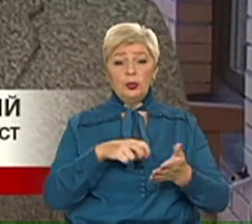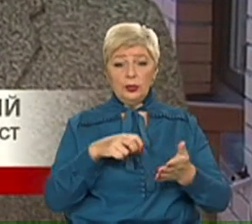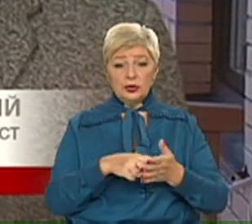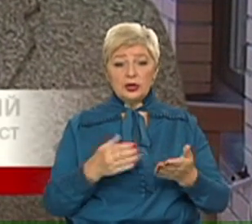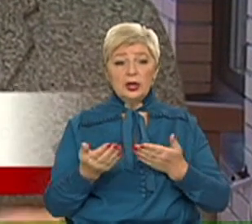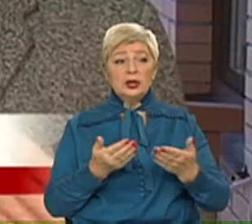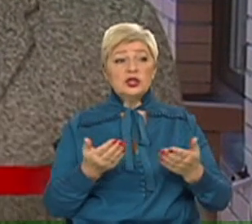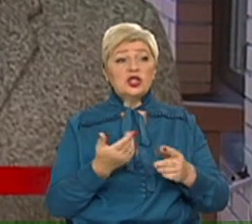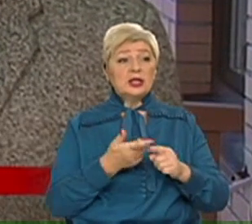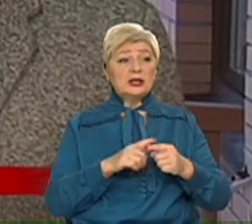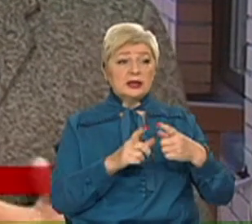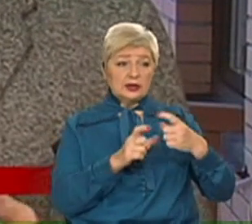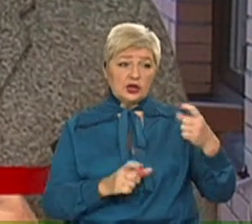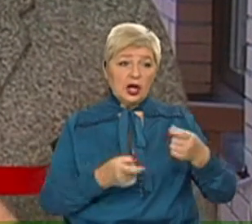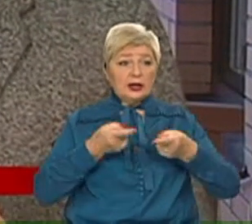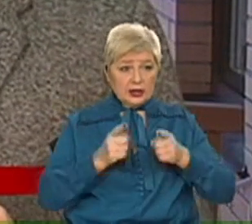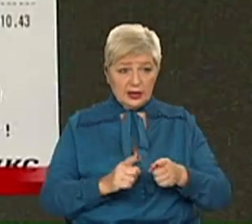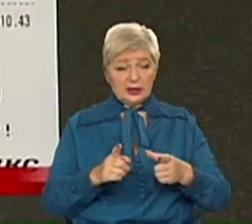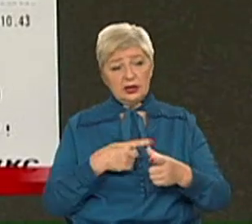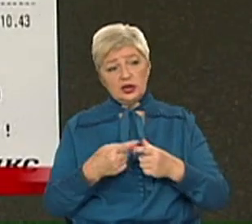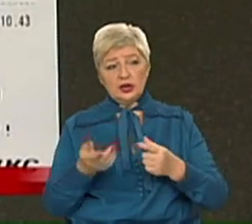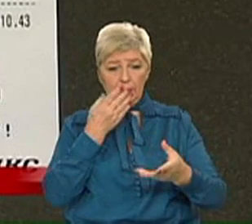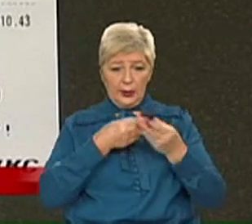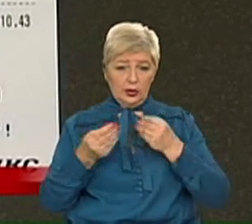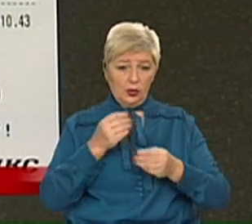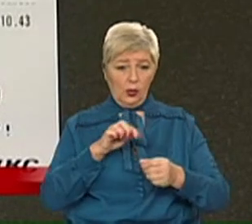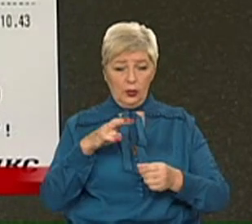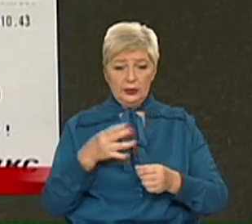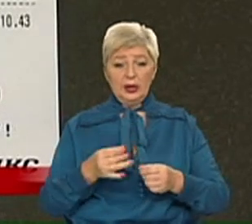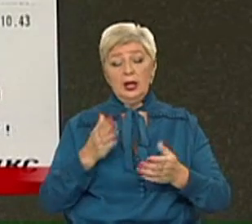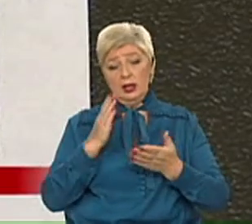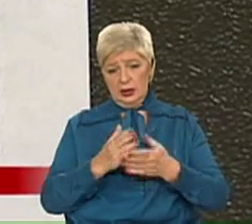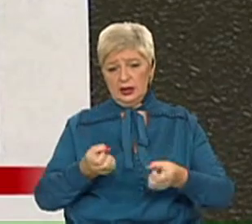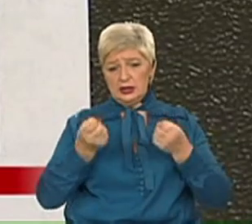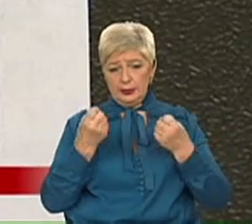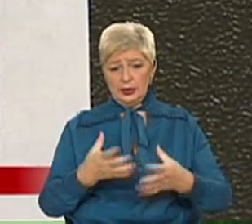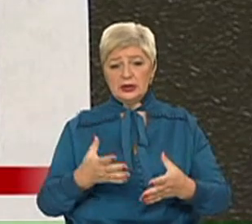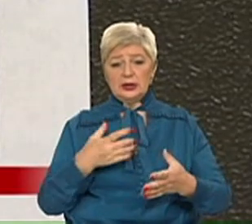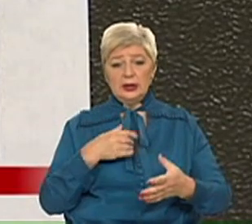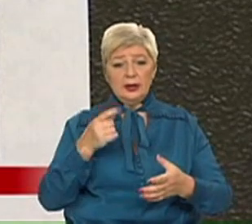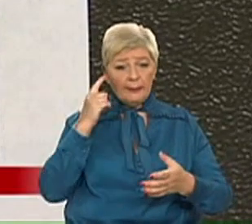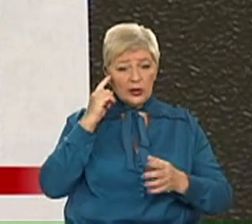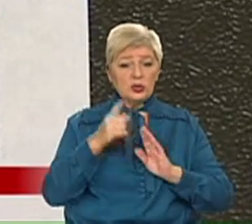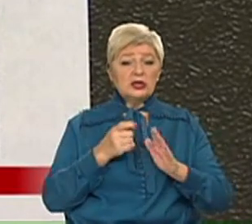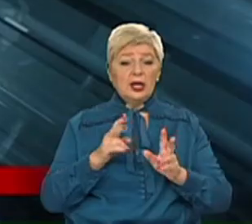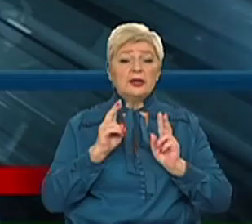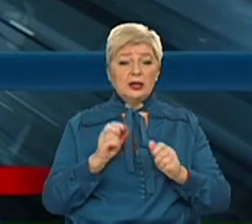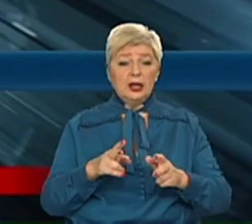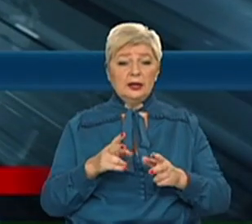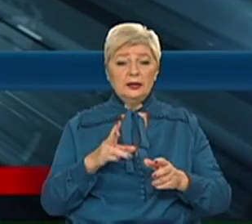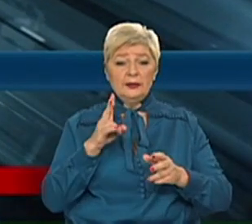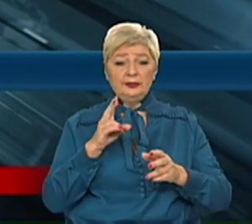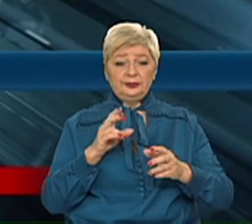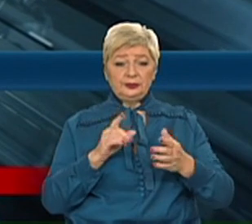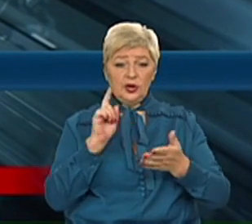чи це фіскальний чек дійсний, чи він підроблений. Утім, є і більш простий спосіб визначити оригінальність документа на касі. На